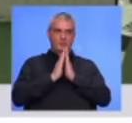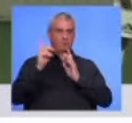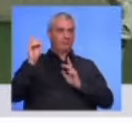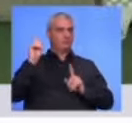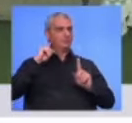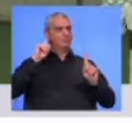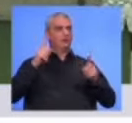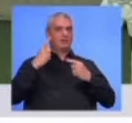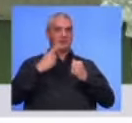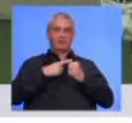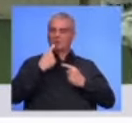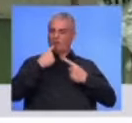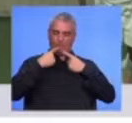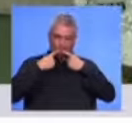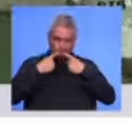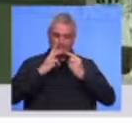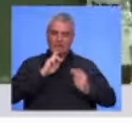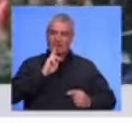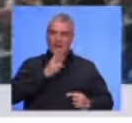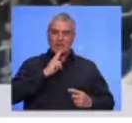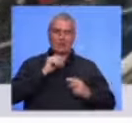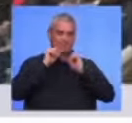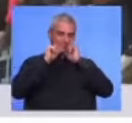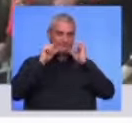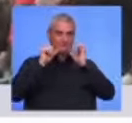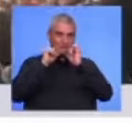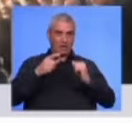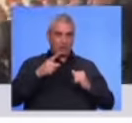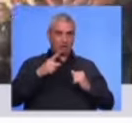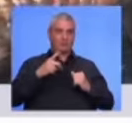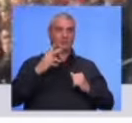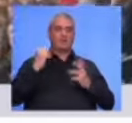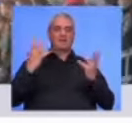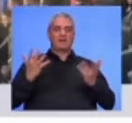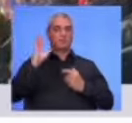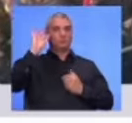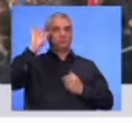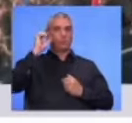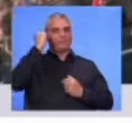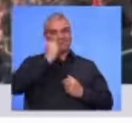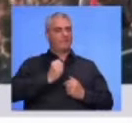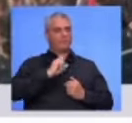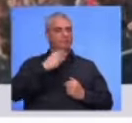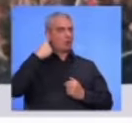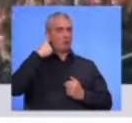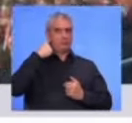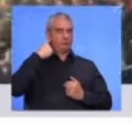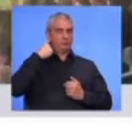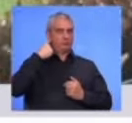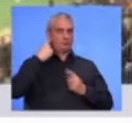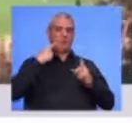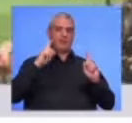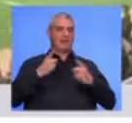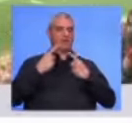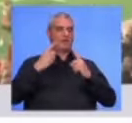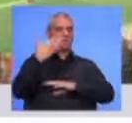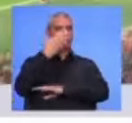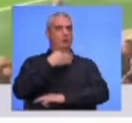עם שריקות וכללות וצעקות ועידודים שלהם, בכוונה כדי שלא ישמעו את ההמנון הלאומי